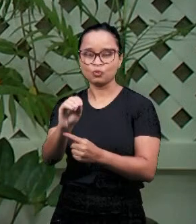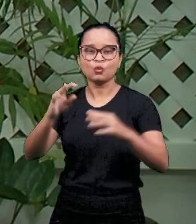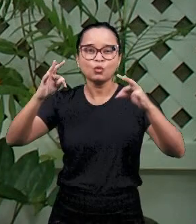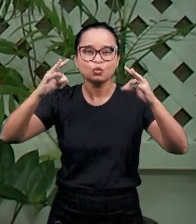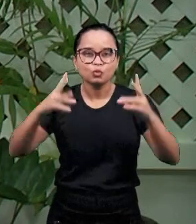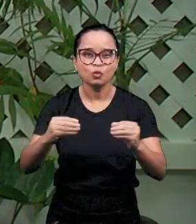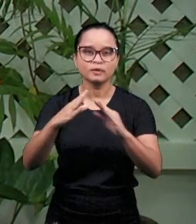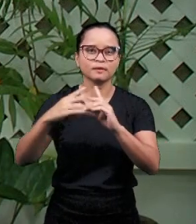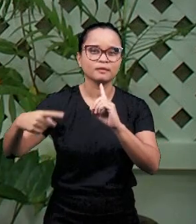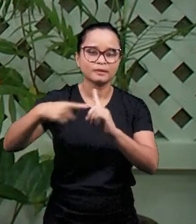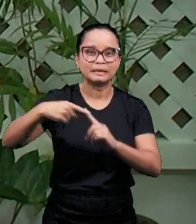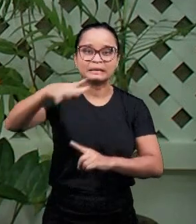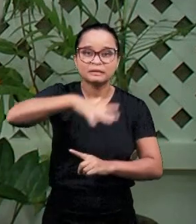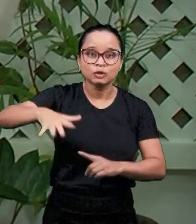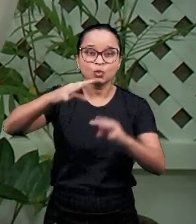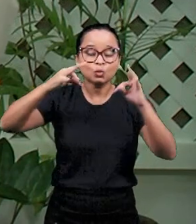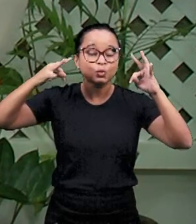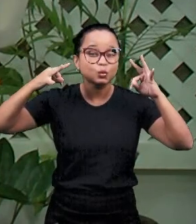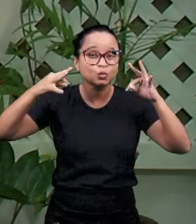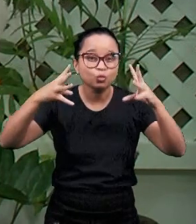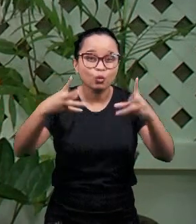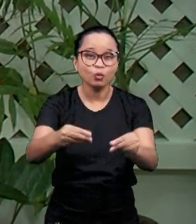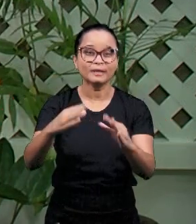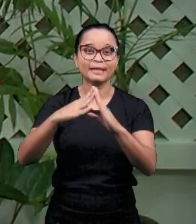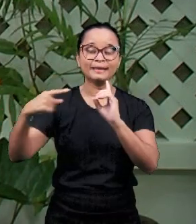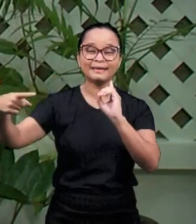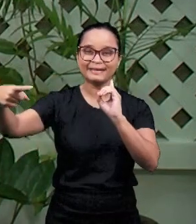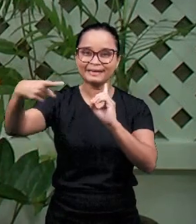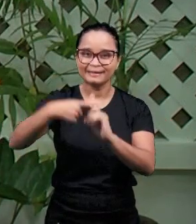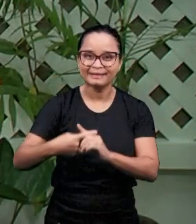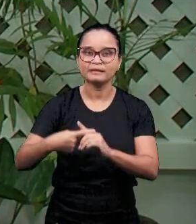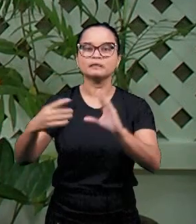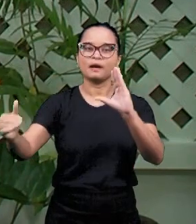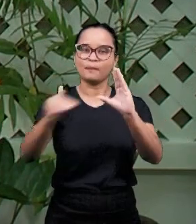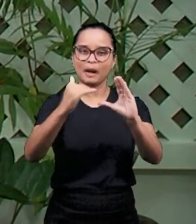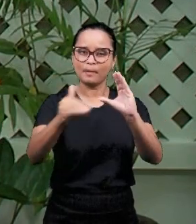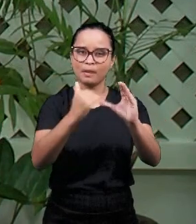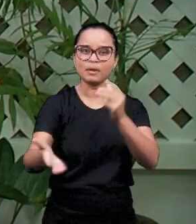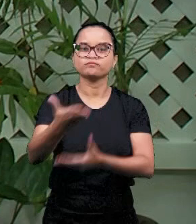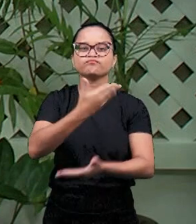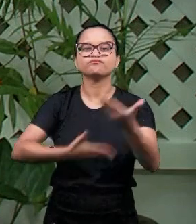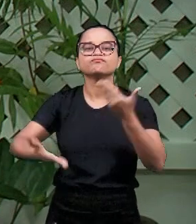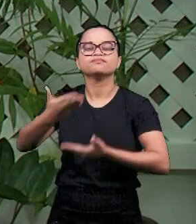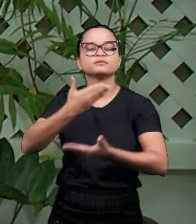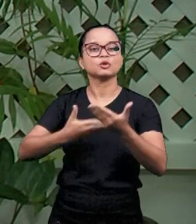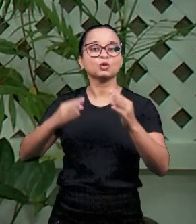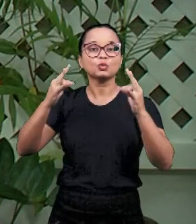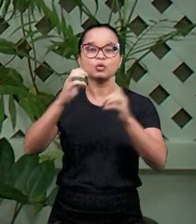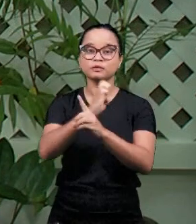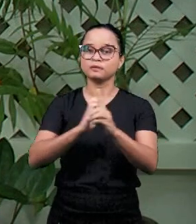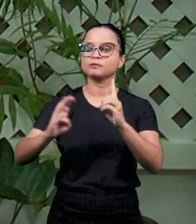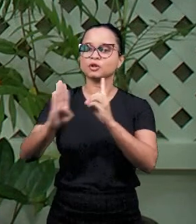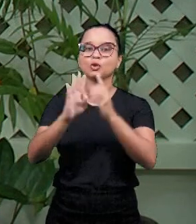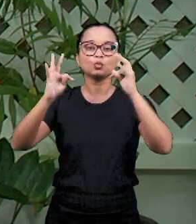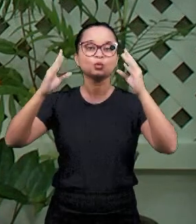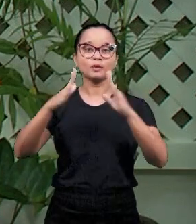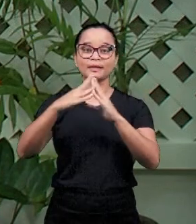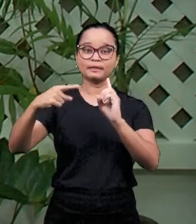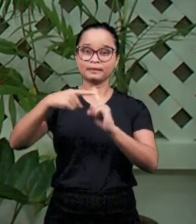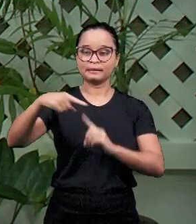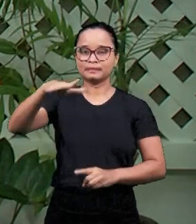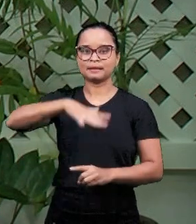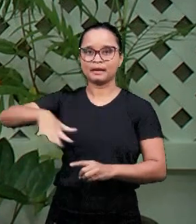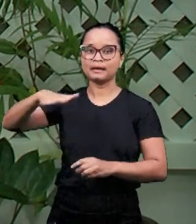la région, un nombre complet. Tous les frères participent dans toutes les réunions. Donc, toutes les